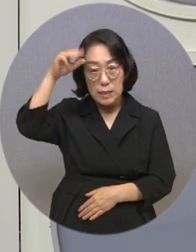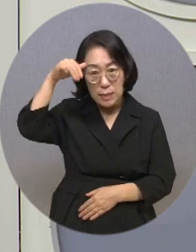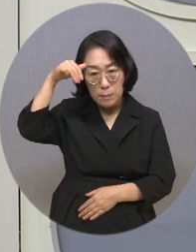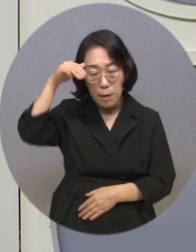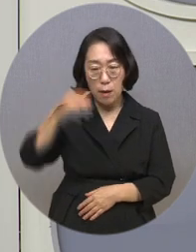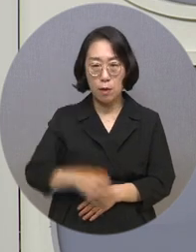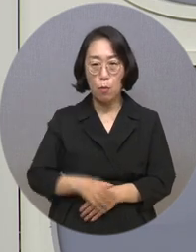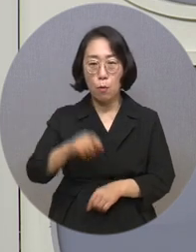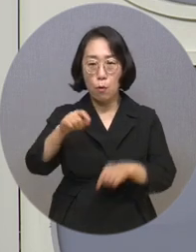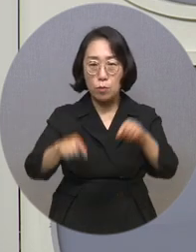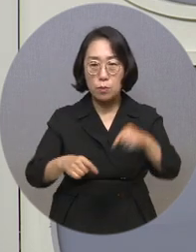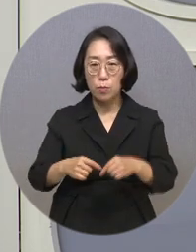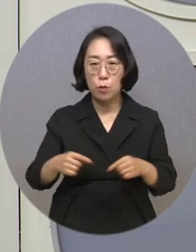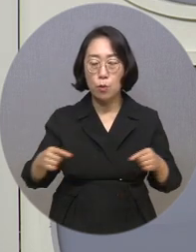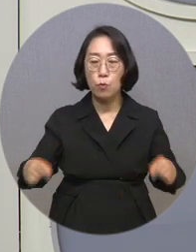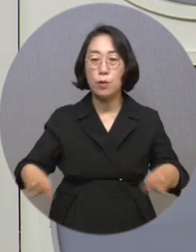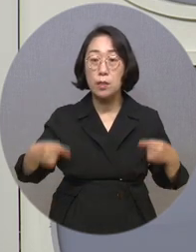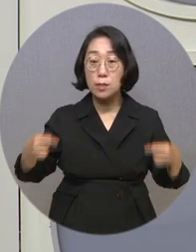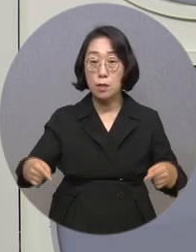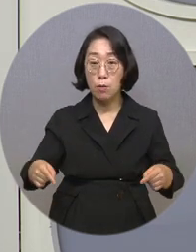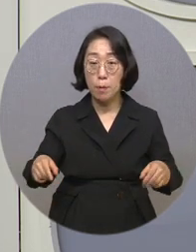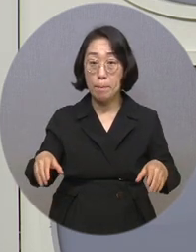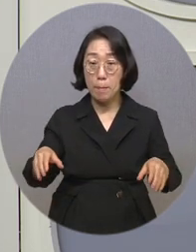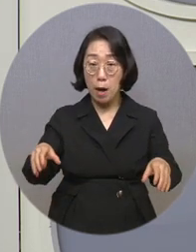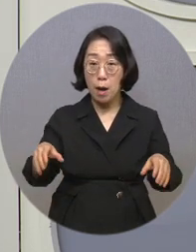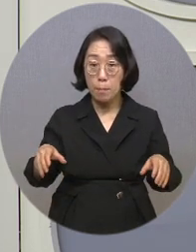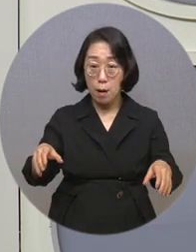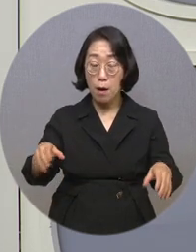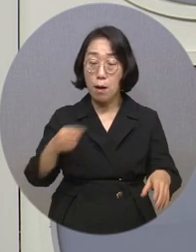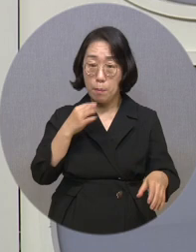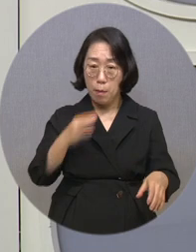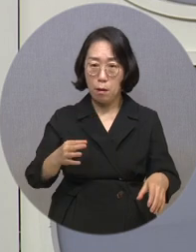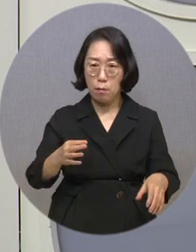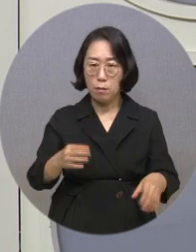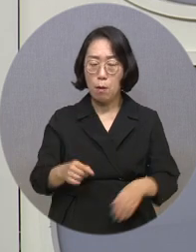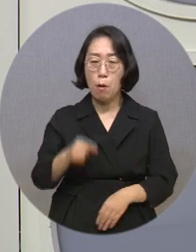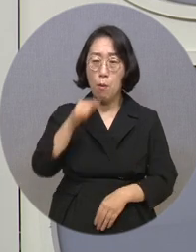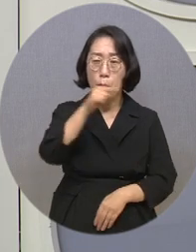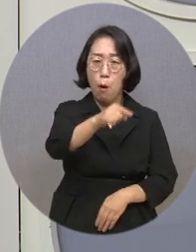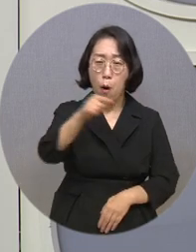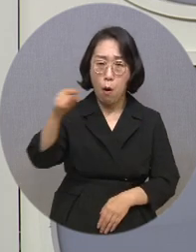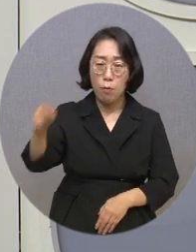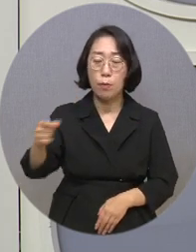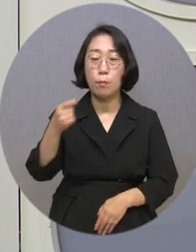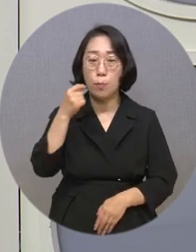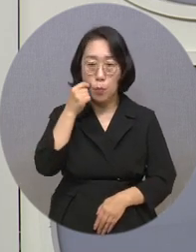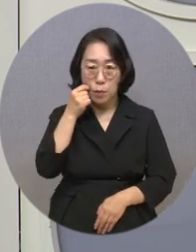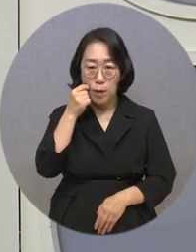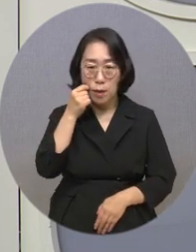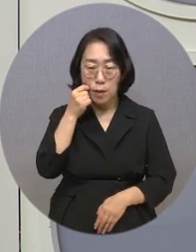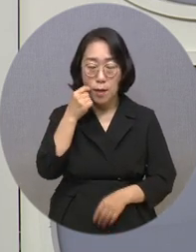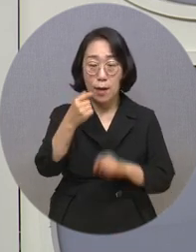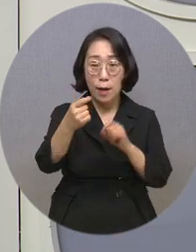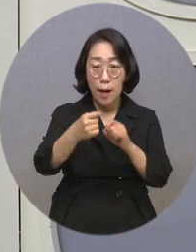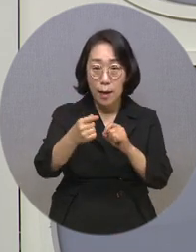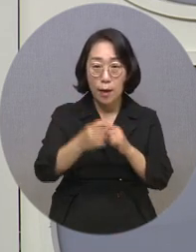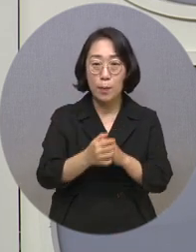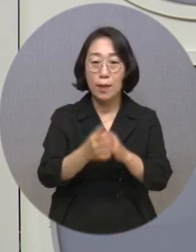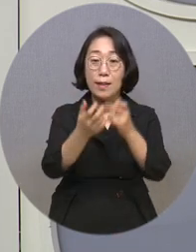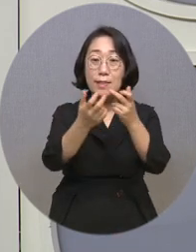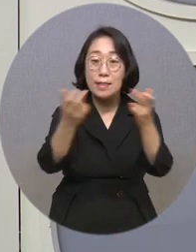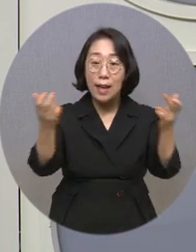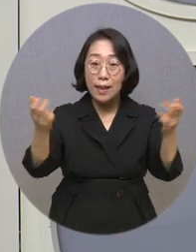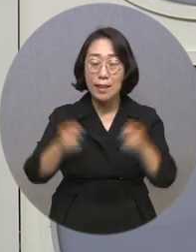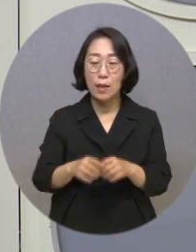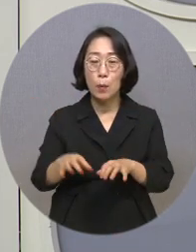타는 분들이나 이런 분들이 오시기 때문에 가까운데 그 우리 주변에 이제 약탄 산에 가서 잠깐